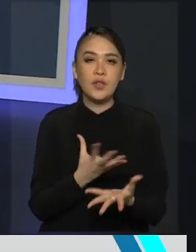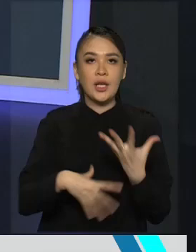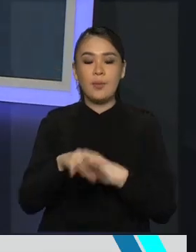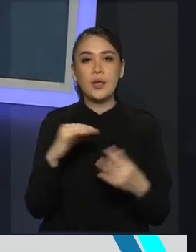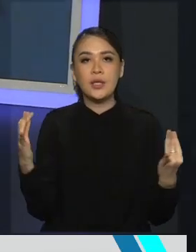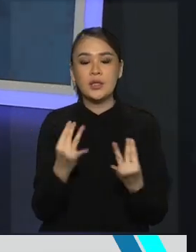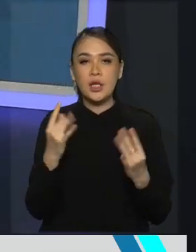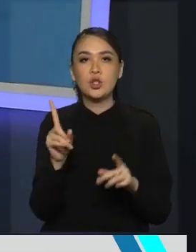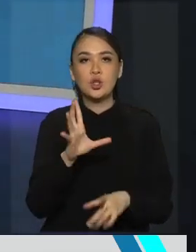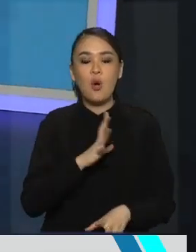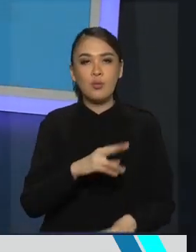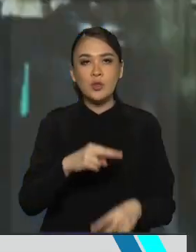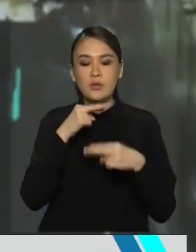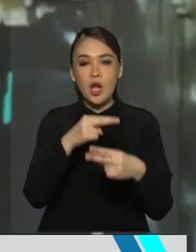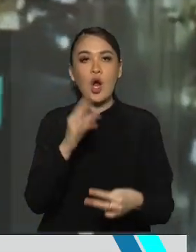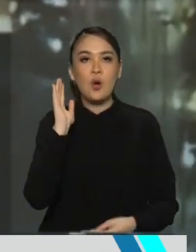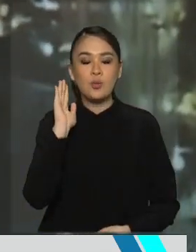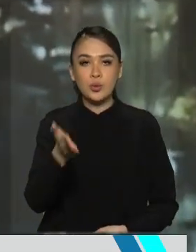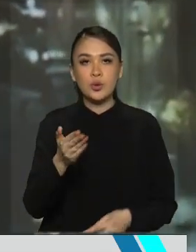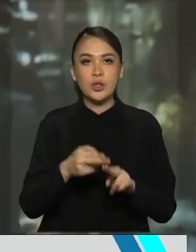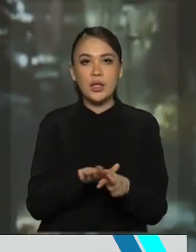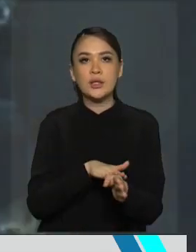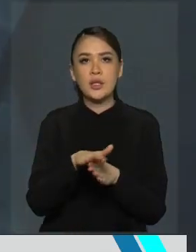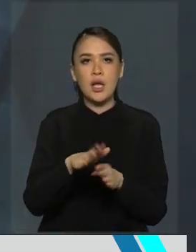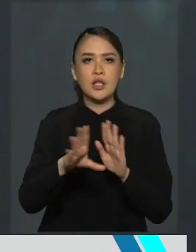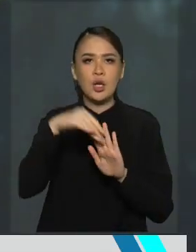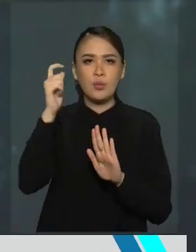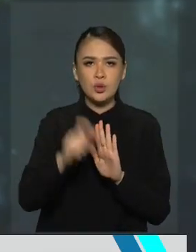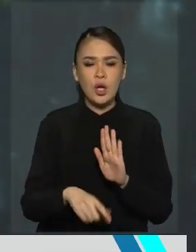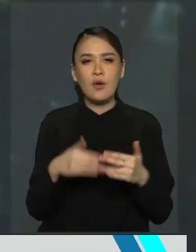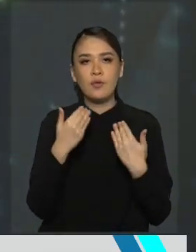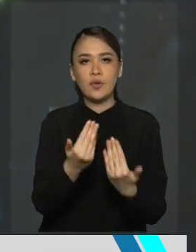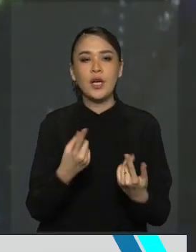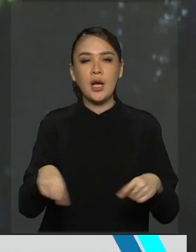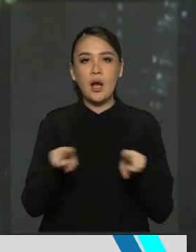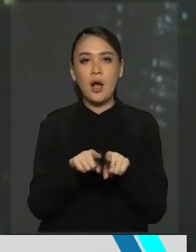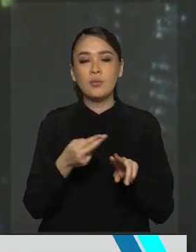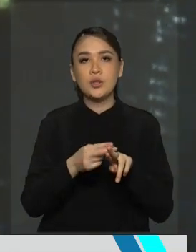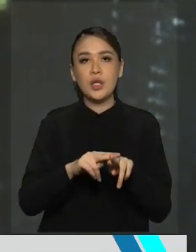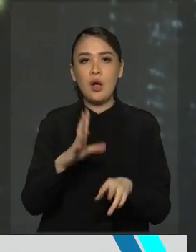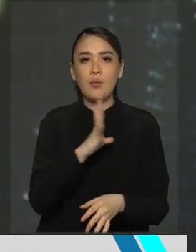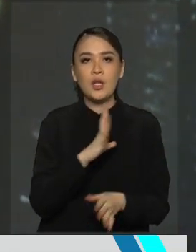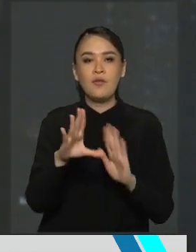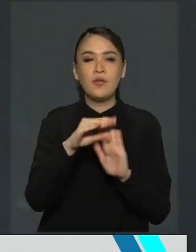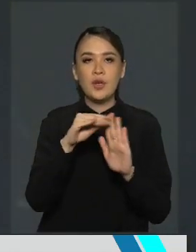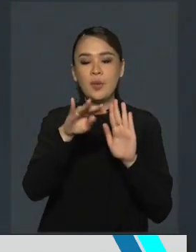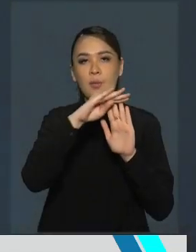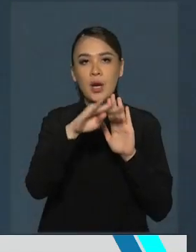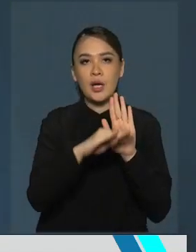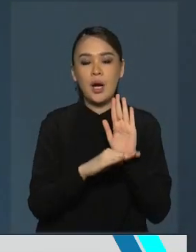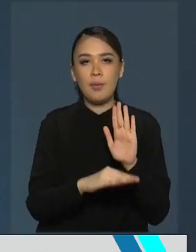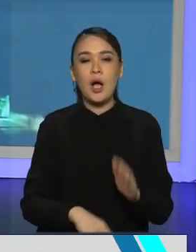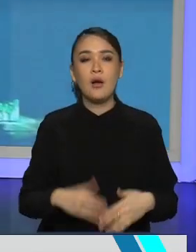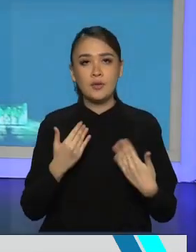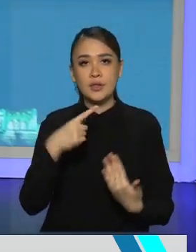чем сконцентрируетесь в целом депутаты и вы как в рамках своей предвыборной программы? Вы